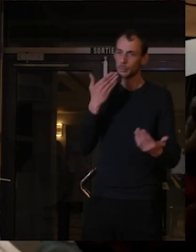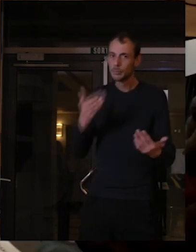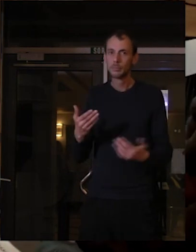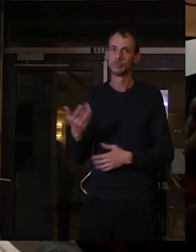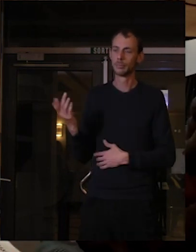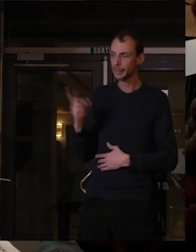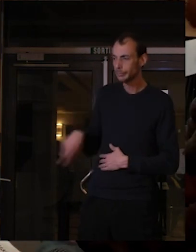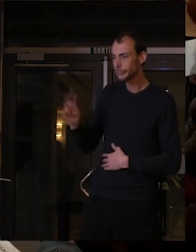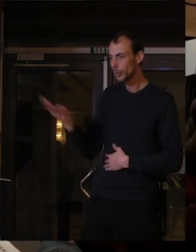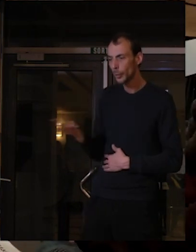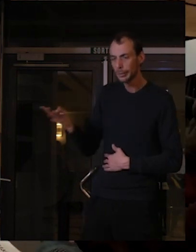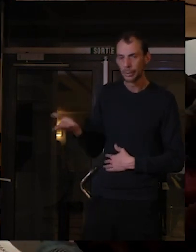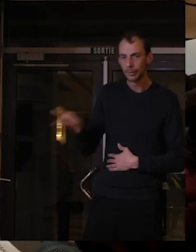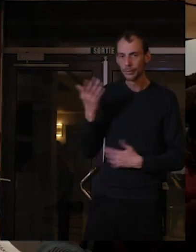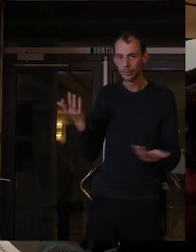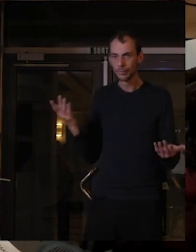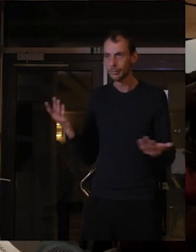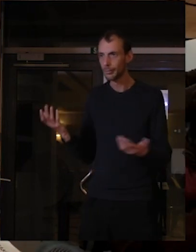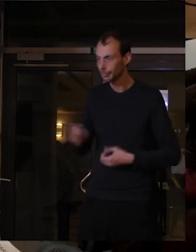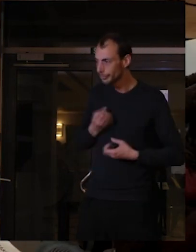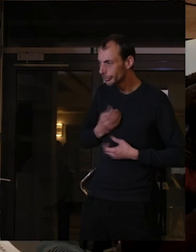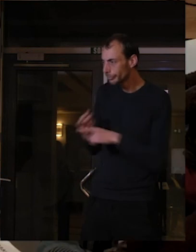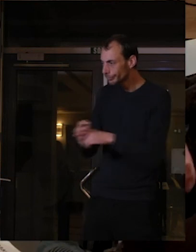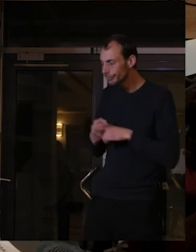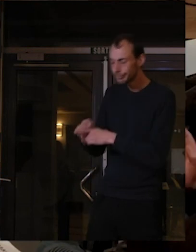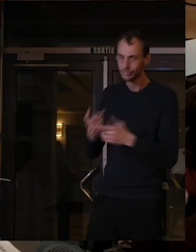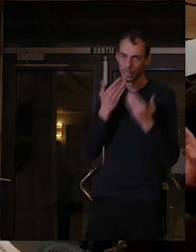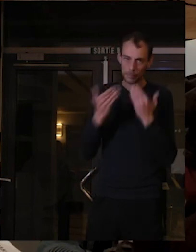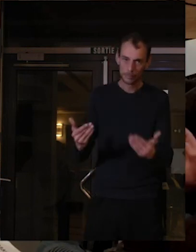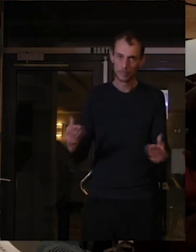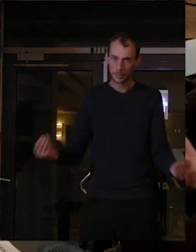Cathy, Béatrice d'avoir nous avoir fait le plaisir de partager